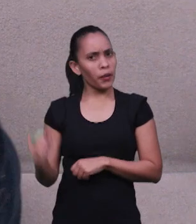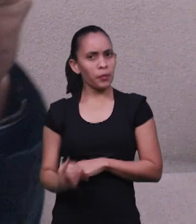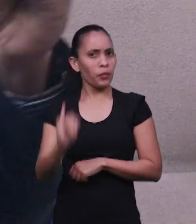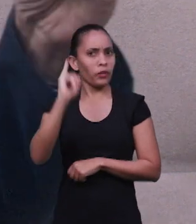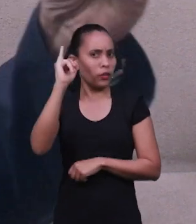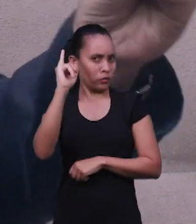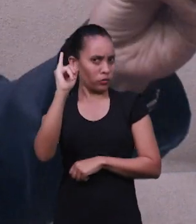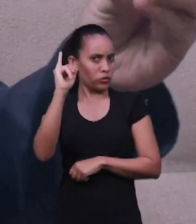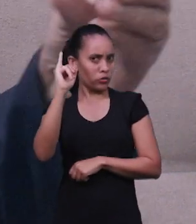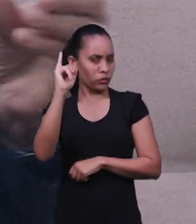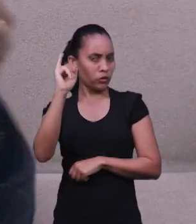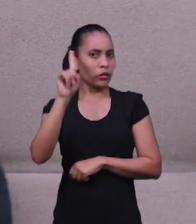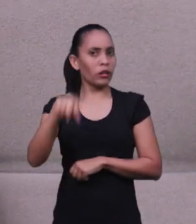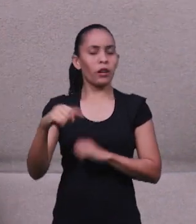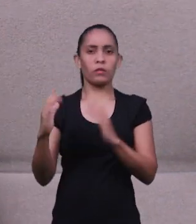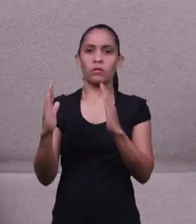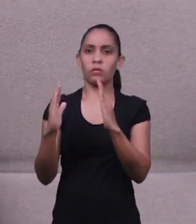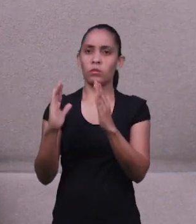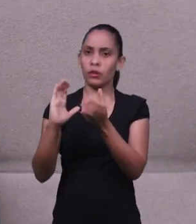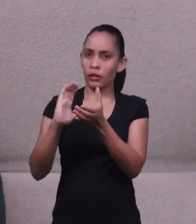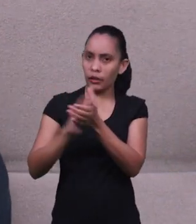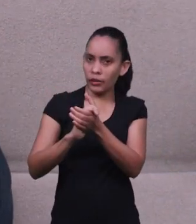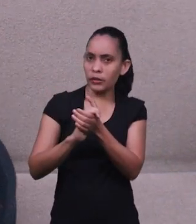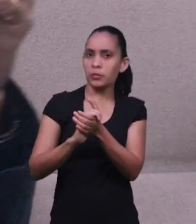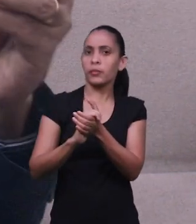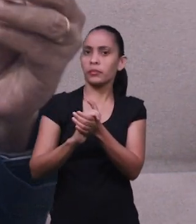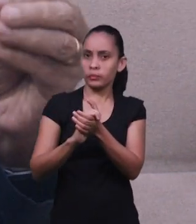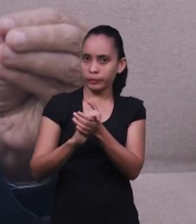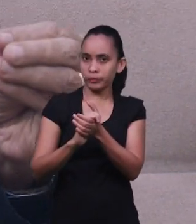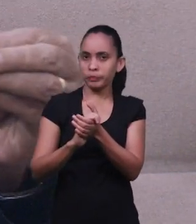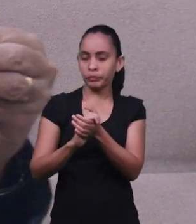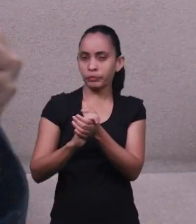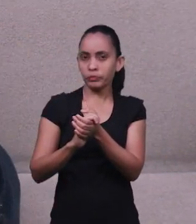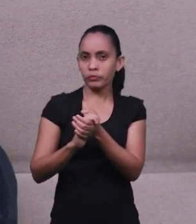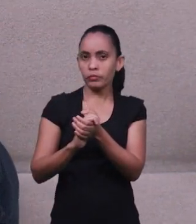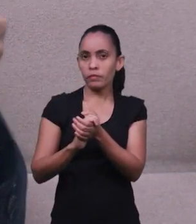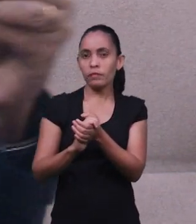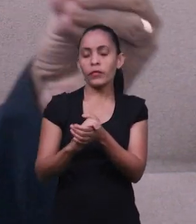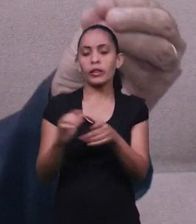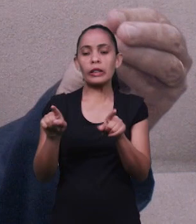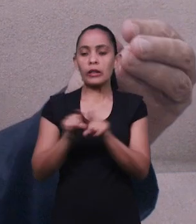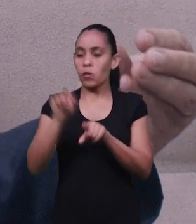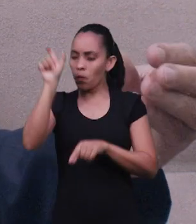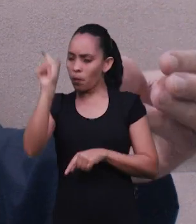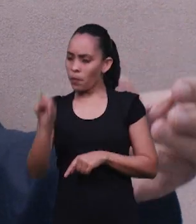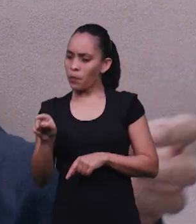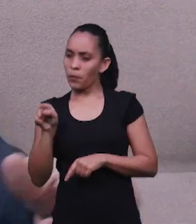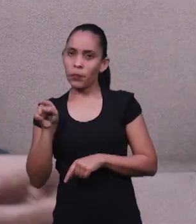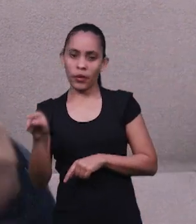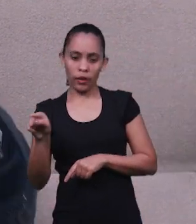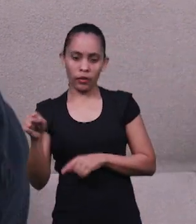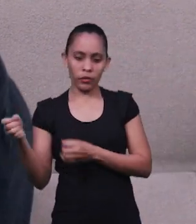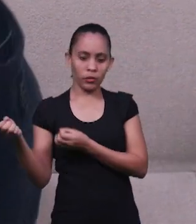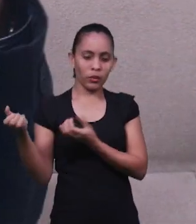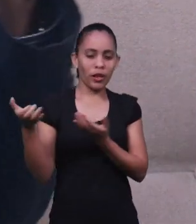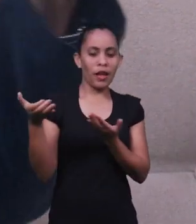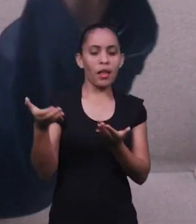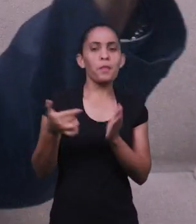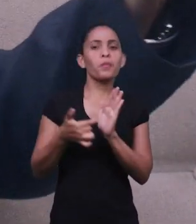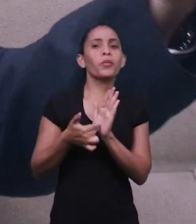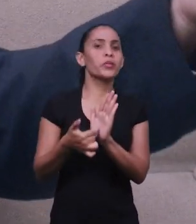jour du mariage. Donc, Maria, quand elle fait cela, elle a dit que le plus important pour